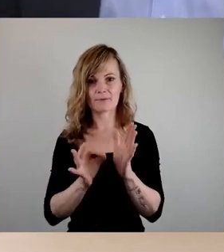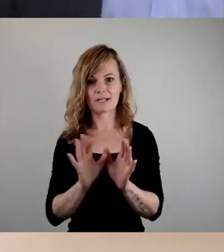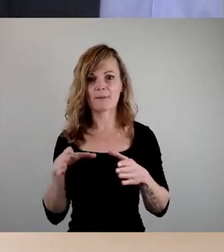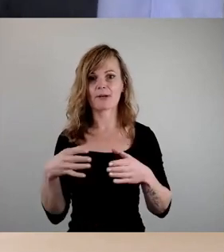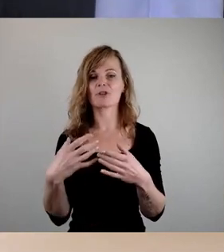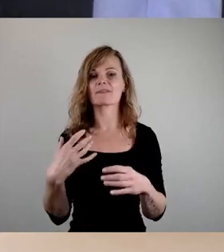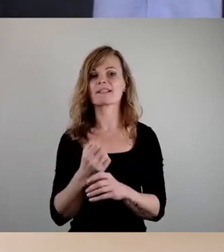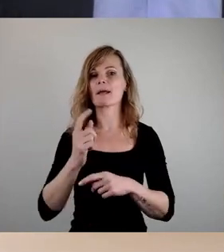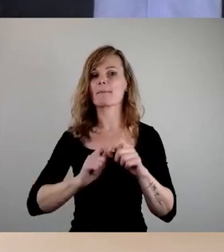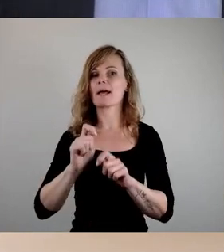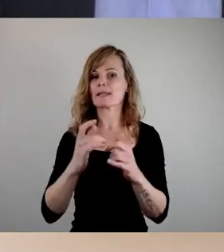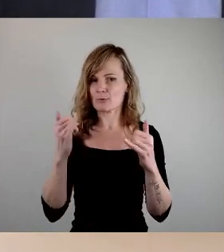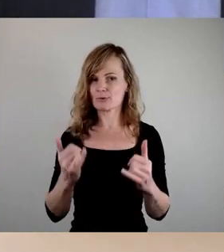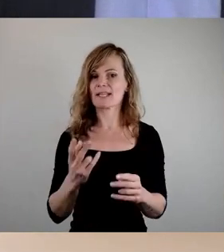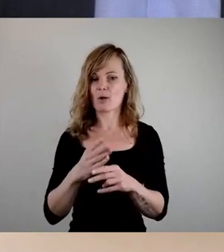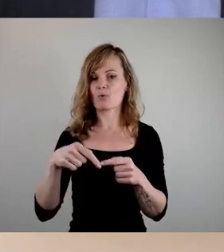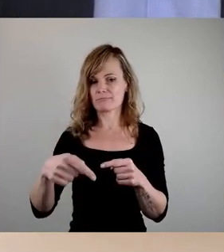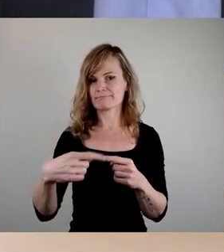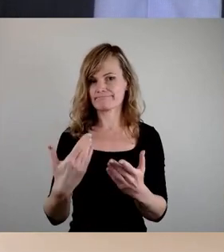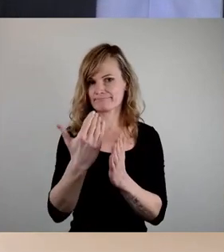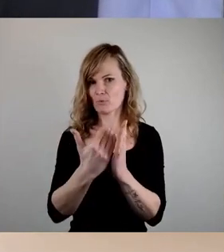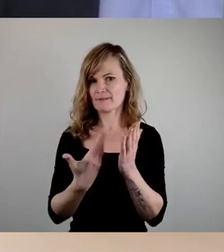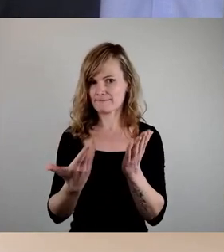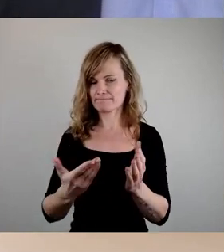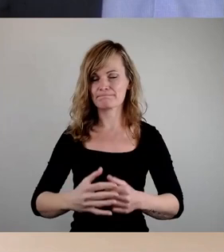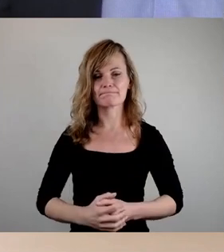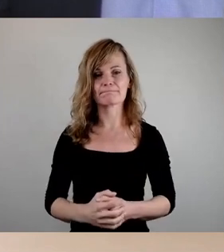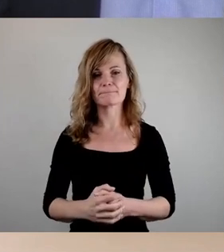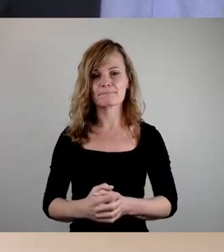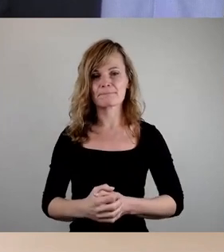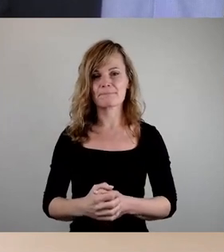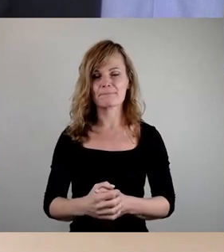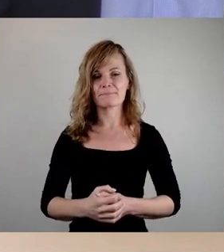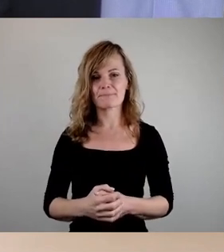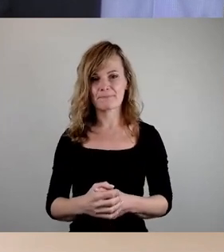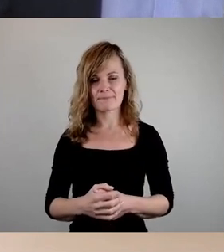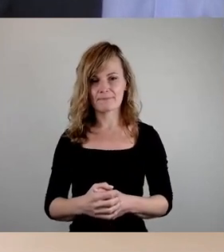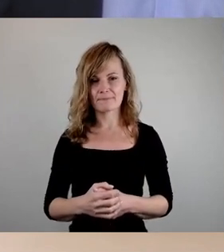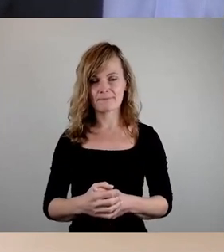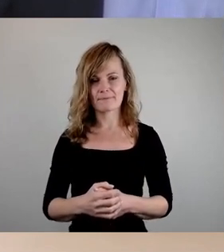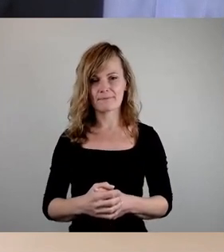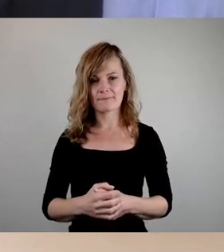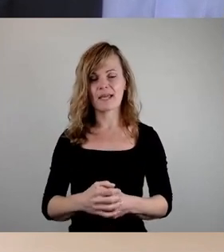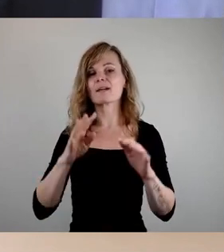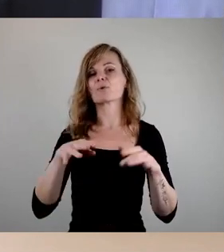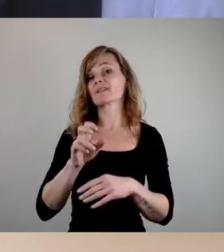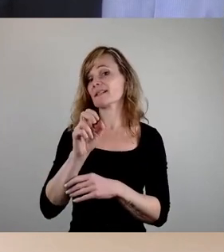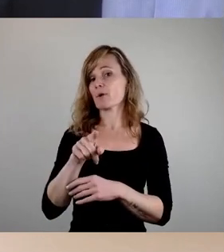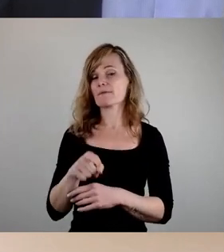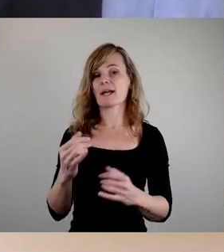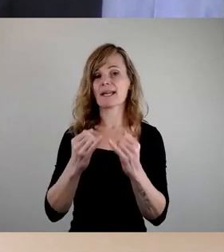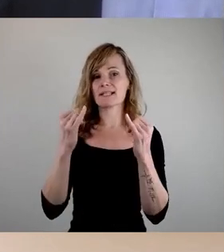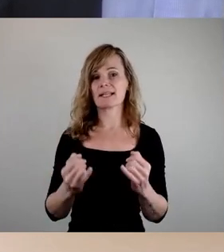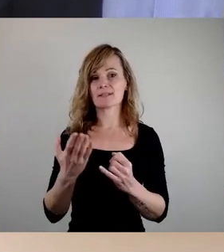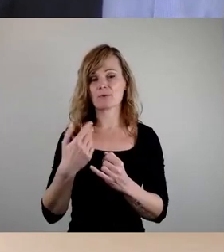jetzt auch dran sind. Und damit ist zunächst unter 1912 Einrichtung